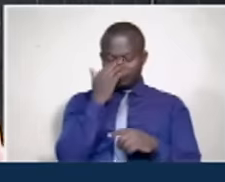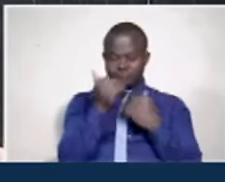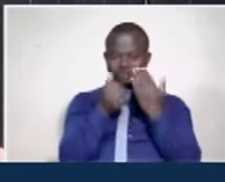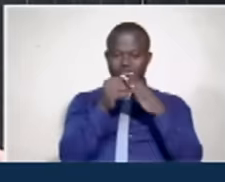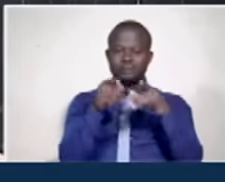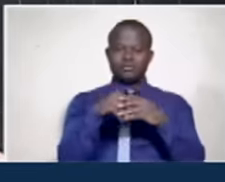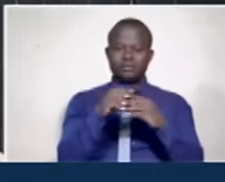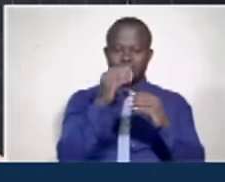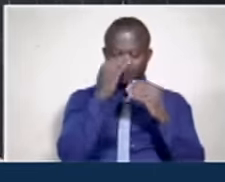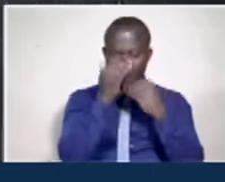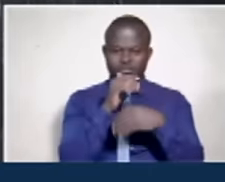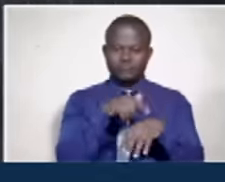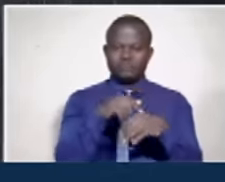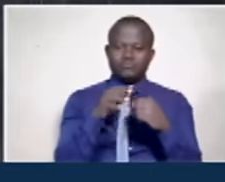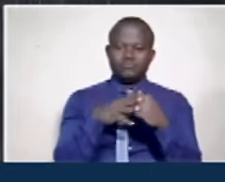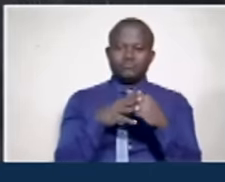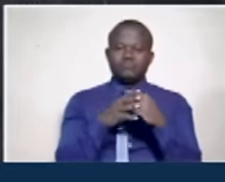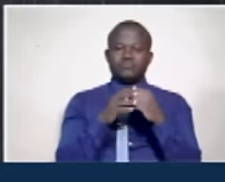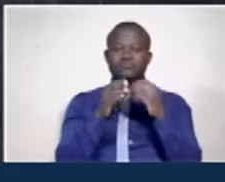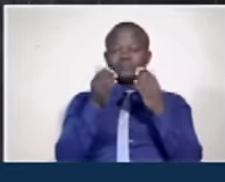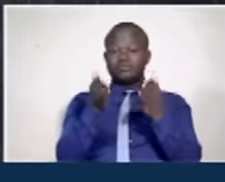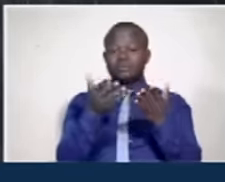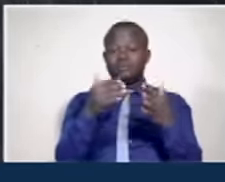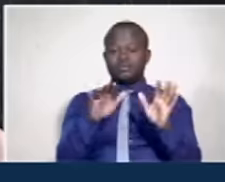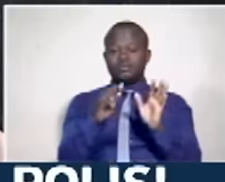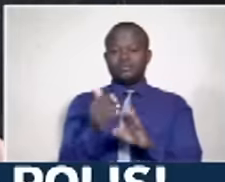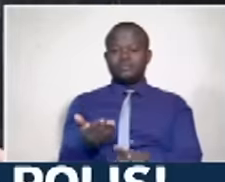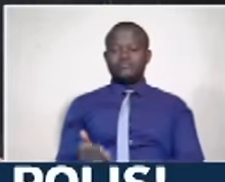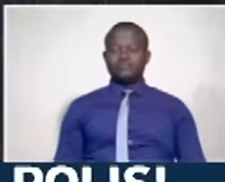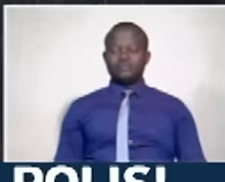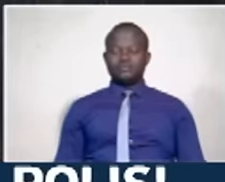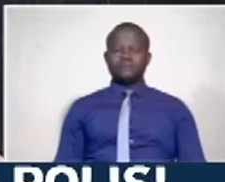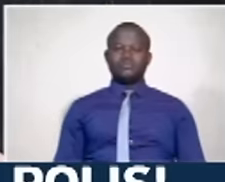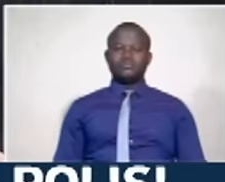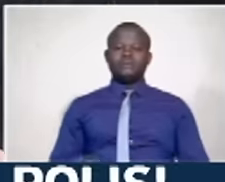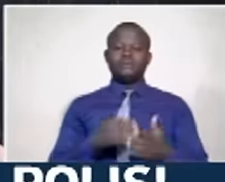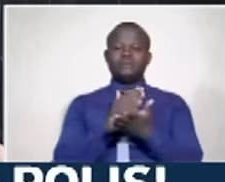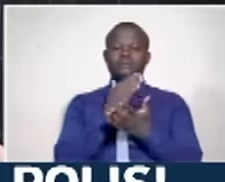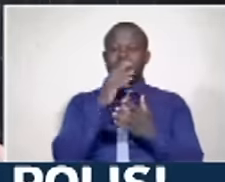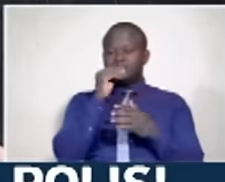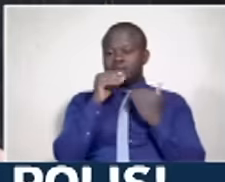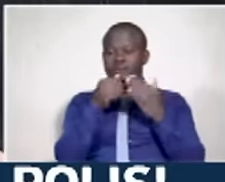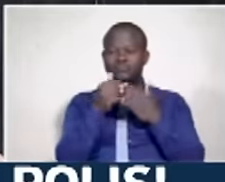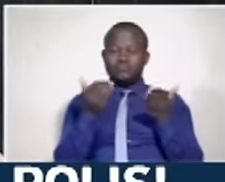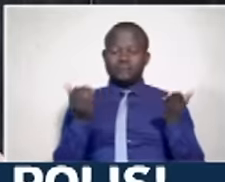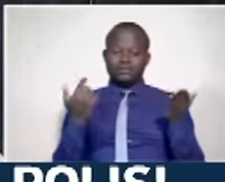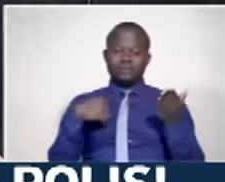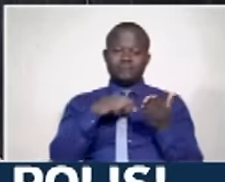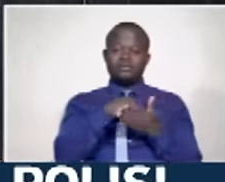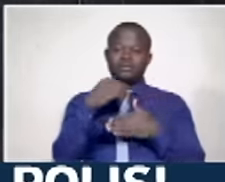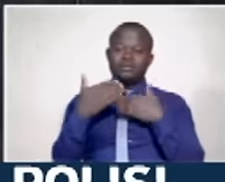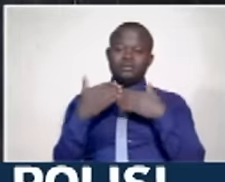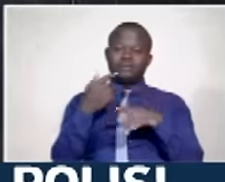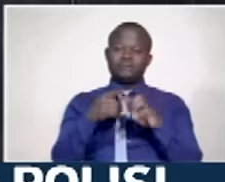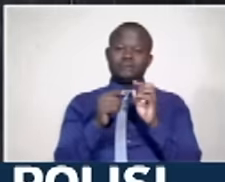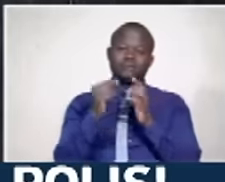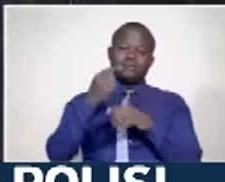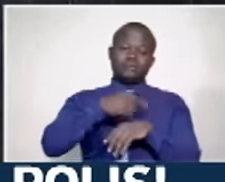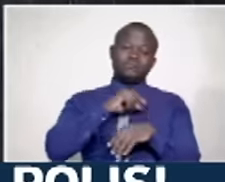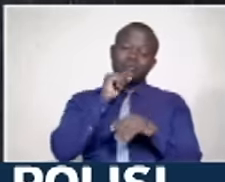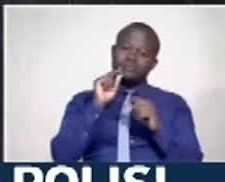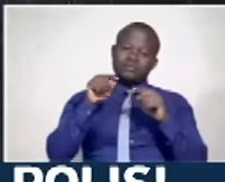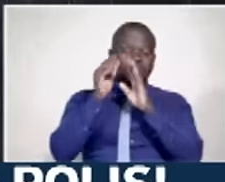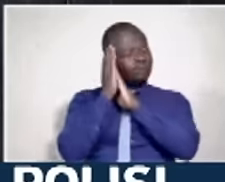nageze mu gitondo saa 9 n'igice nsanga yamaze gupfa. Nukuvuga ngo twari twegeranye ariko njyewe uwo munsi ntabwo